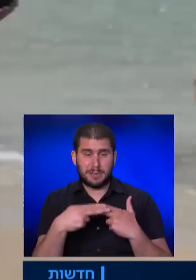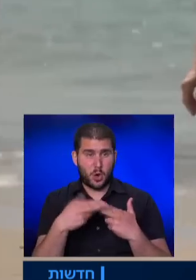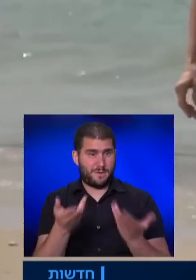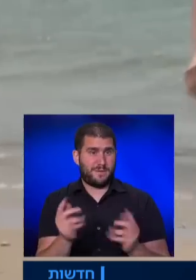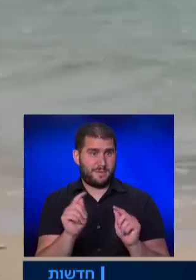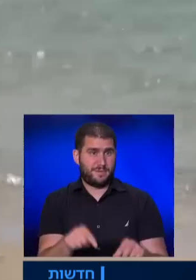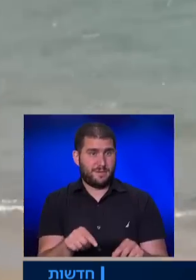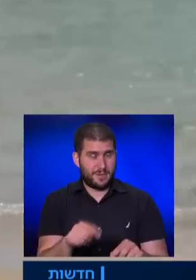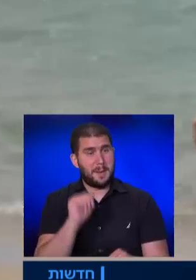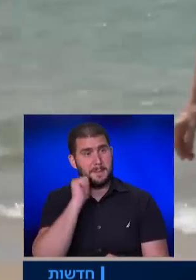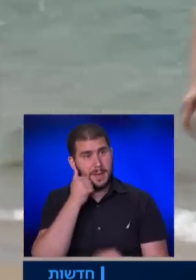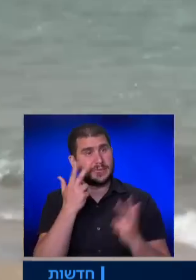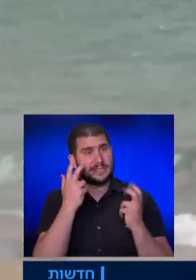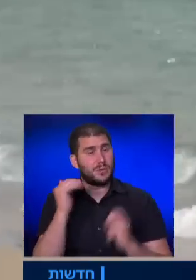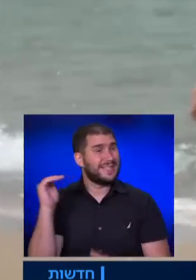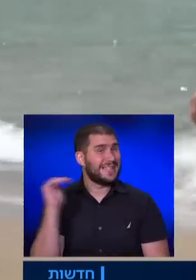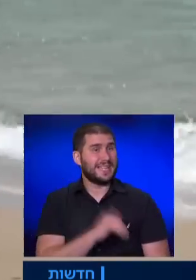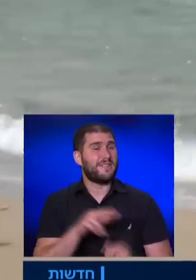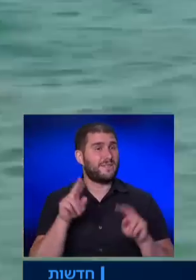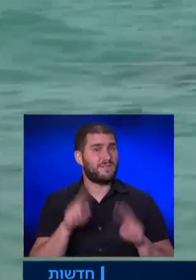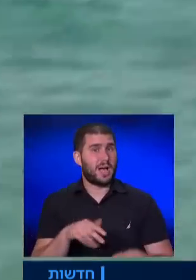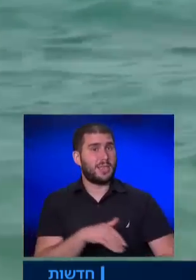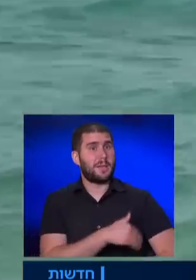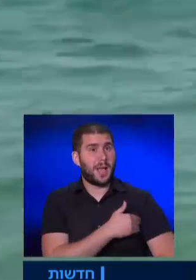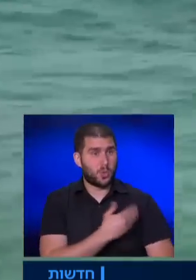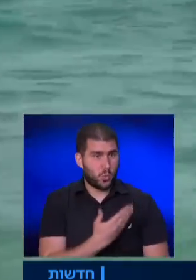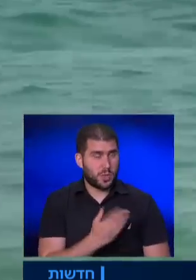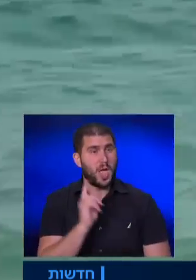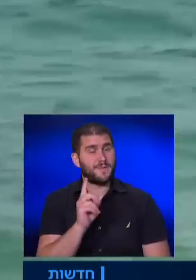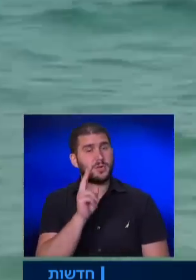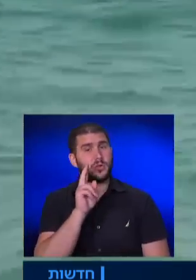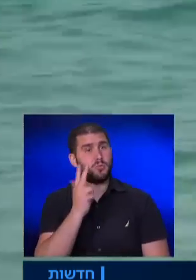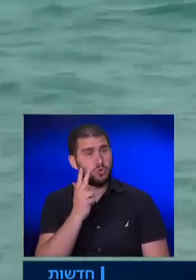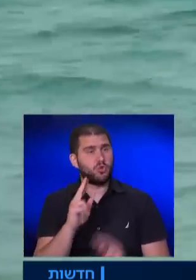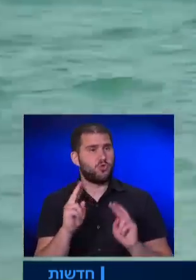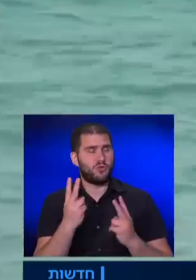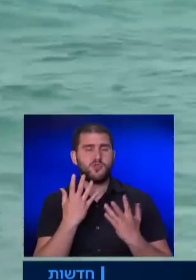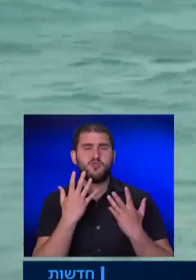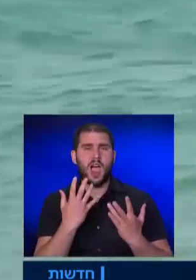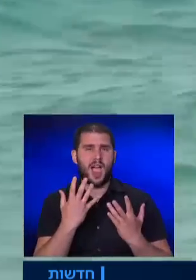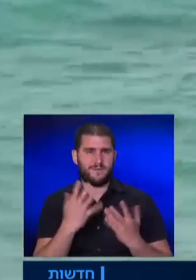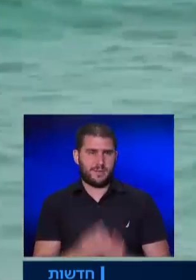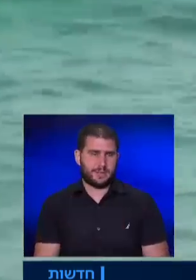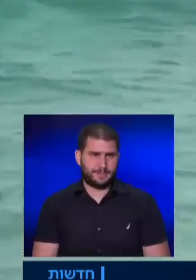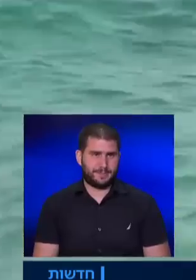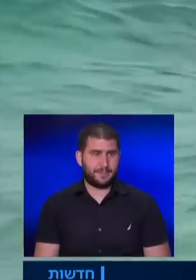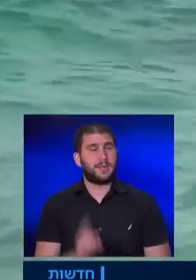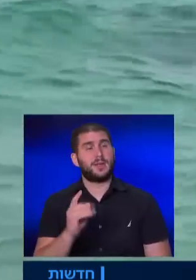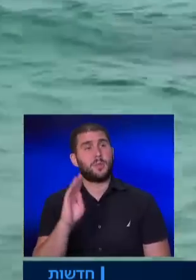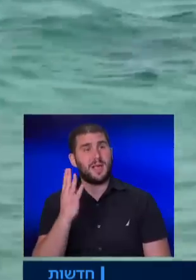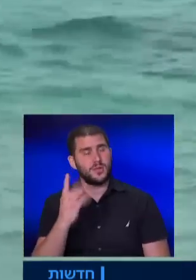כאן. מחר צפויה ירידה ניכרת בטמפרטורות, אבל בשלישי שוב שרב ואובך.